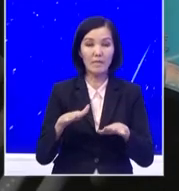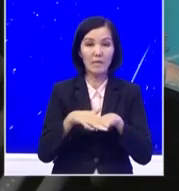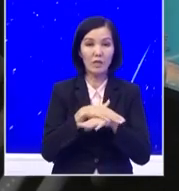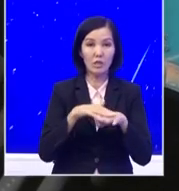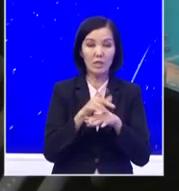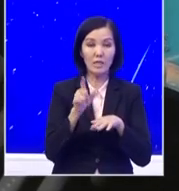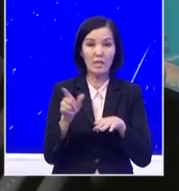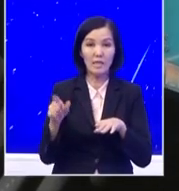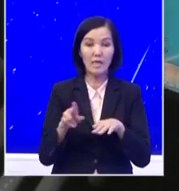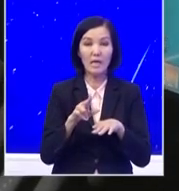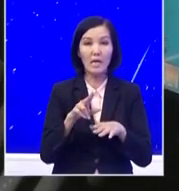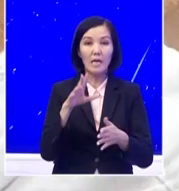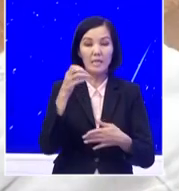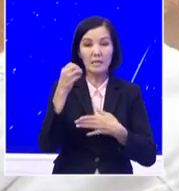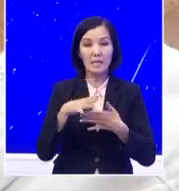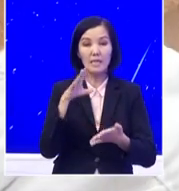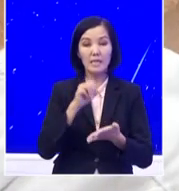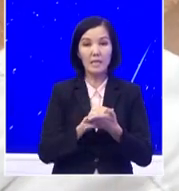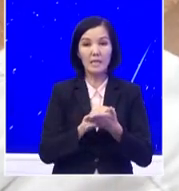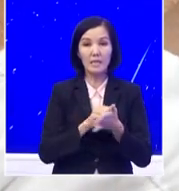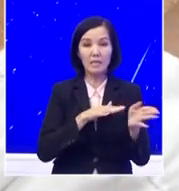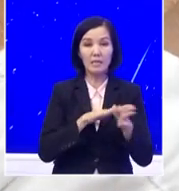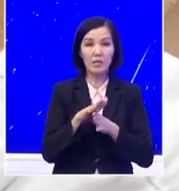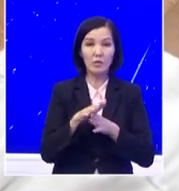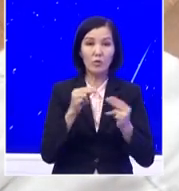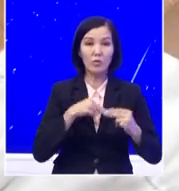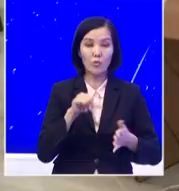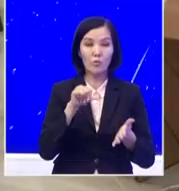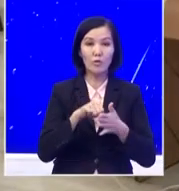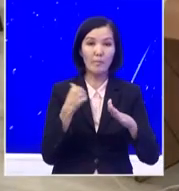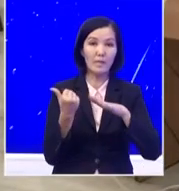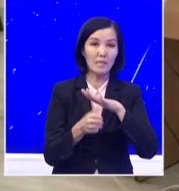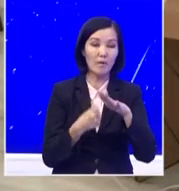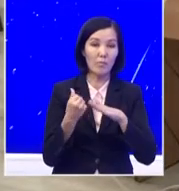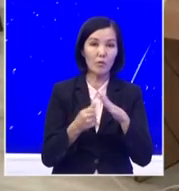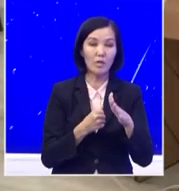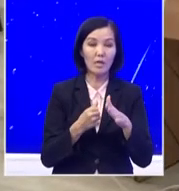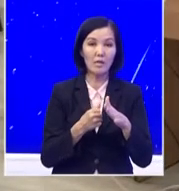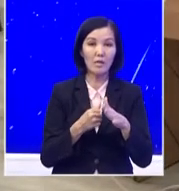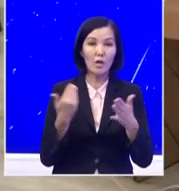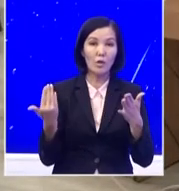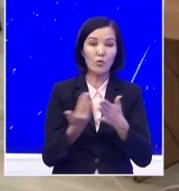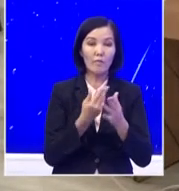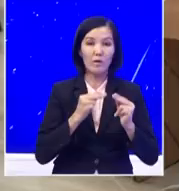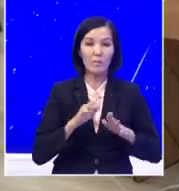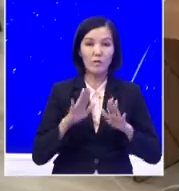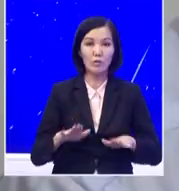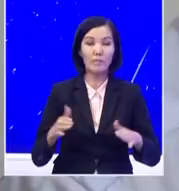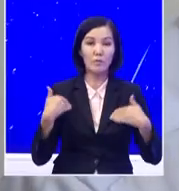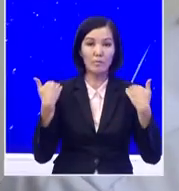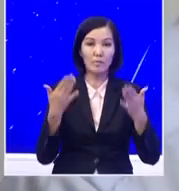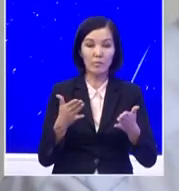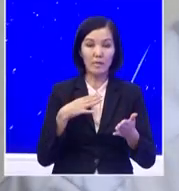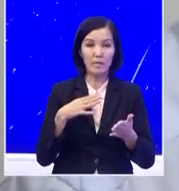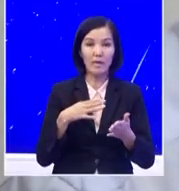Центр занятости Карасайского района осуществляет мониторинг трудоустройства безработных, а также курирует создание новых рабочих мест на проектах. По